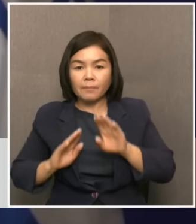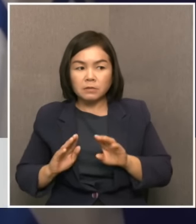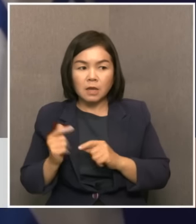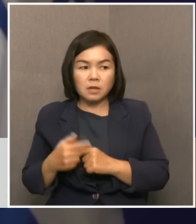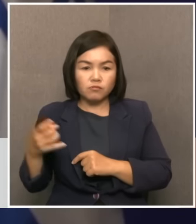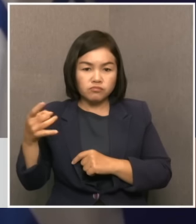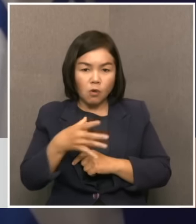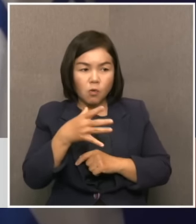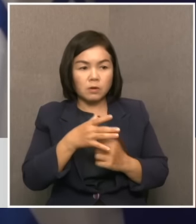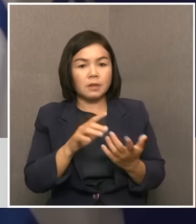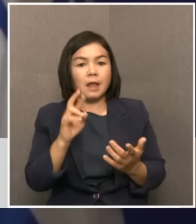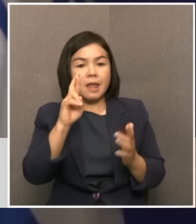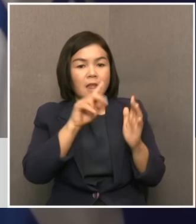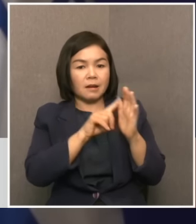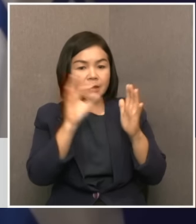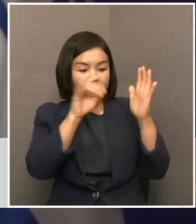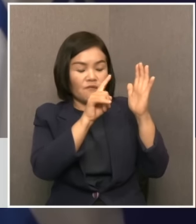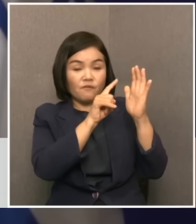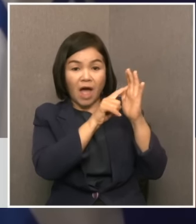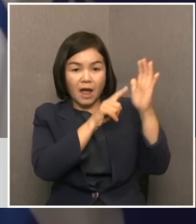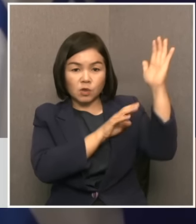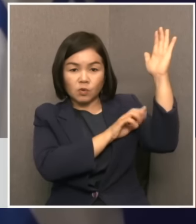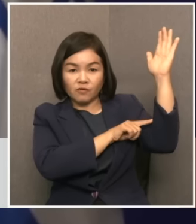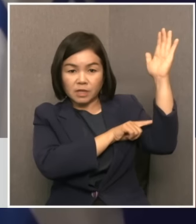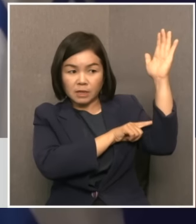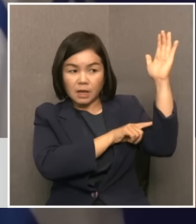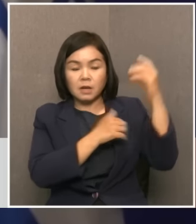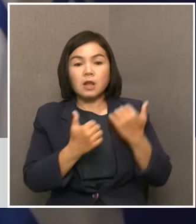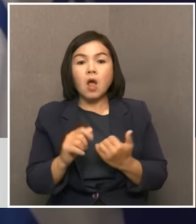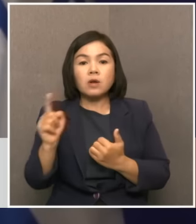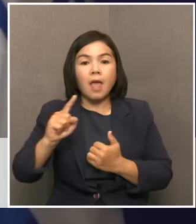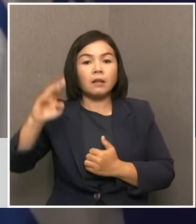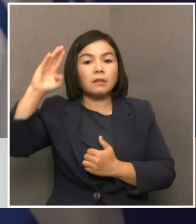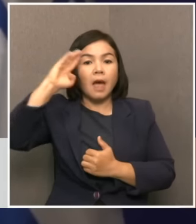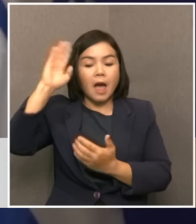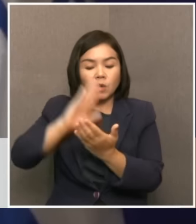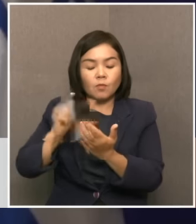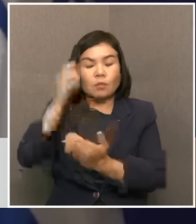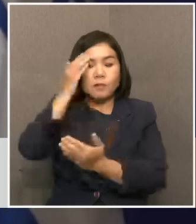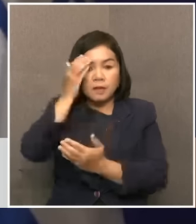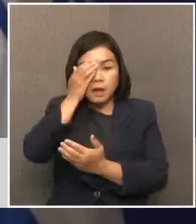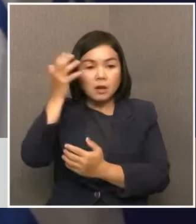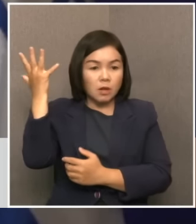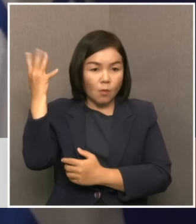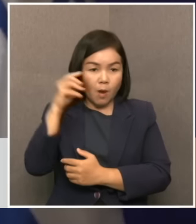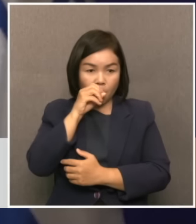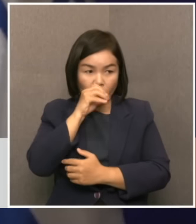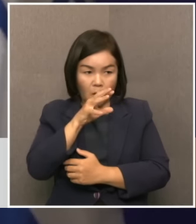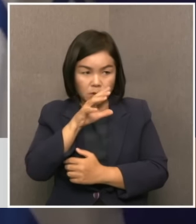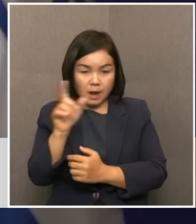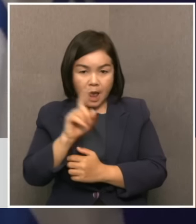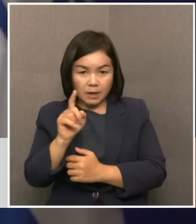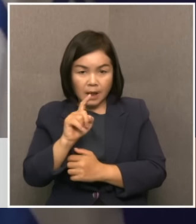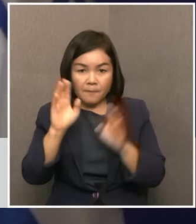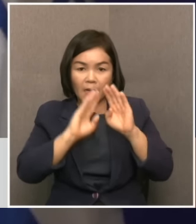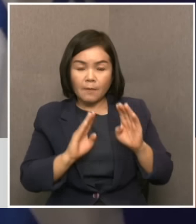า ด้านบลูมเบิร์กได้รายงานว่ากองทัพอิสราเอลได้ย้ำล่าสุดเมื่อวานนี้ว่าปฏิบัติการในราฟาเป็นการต่อ